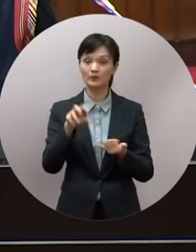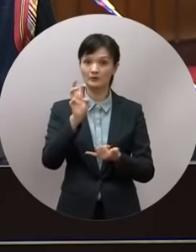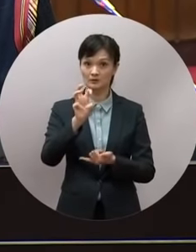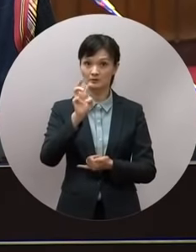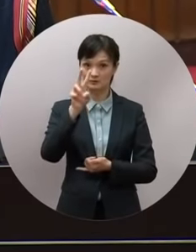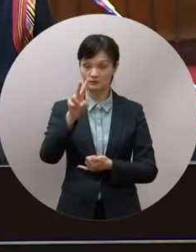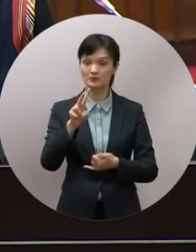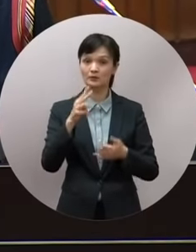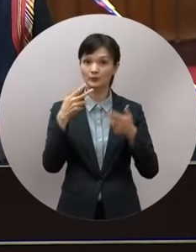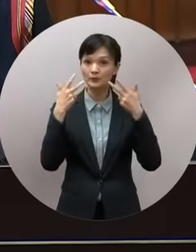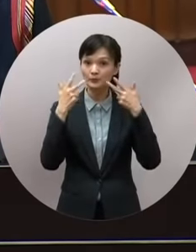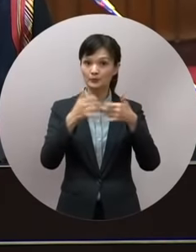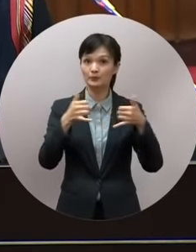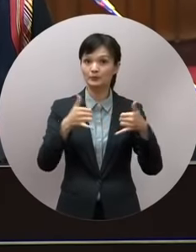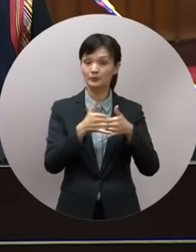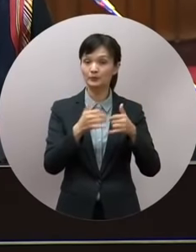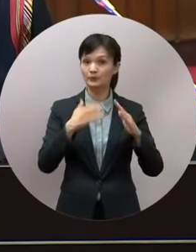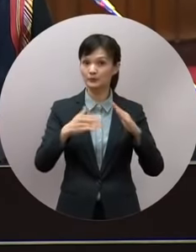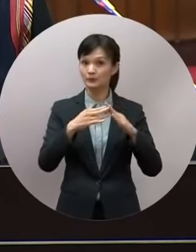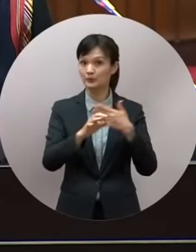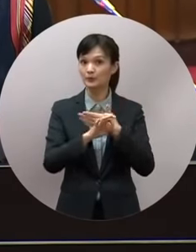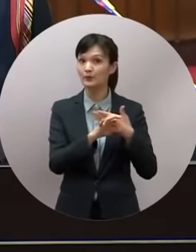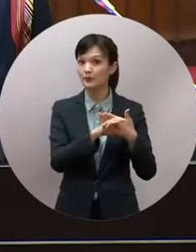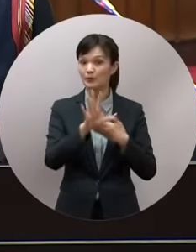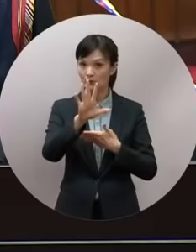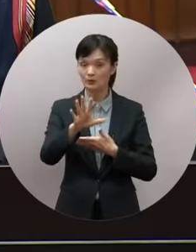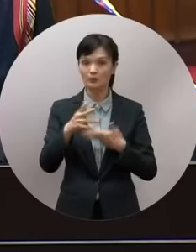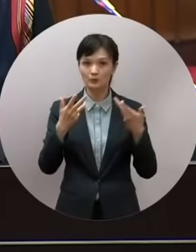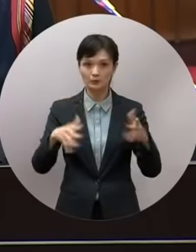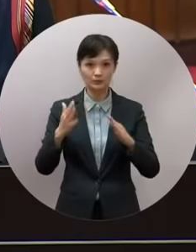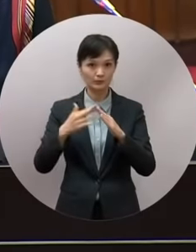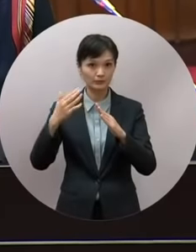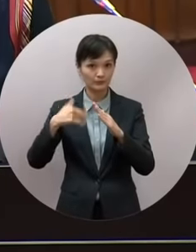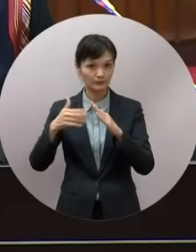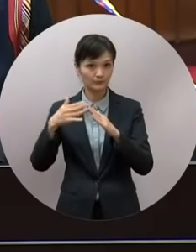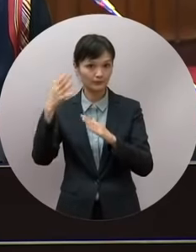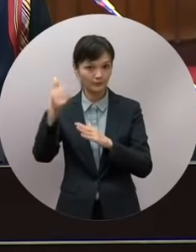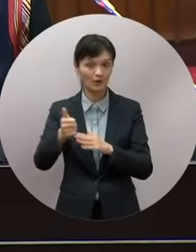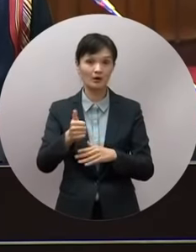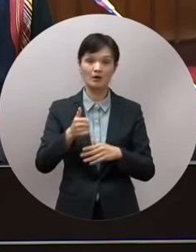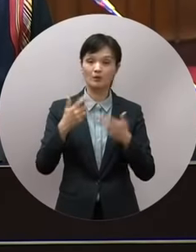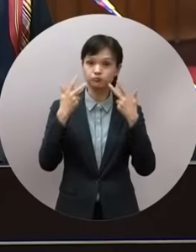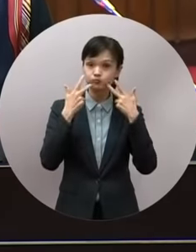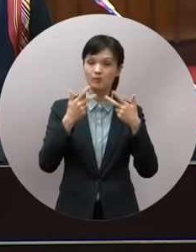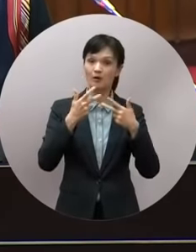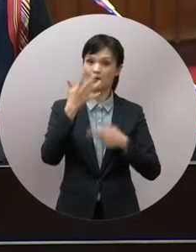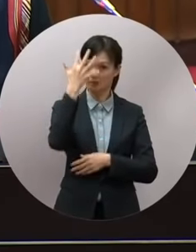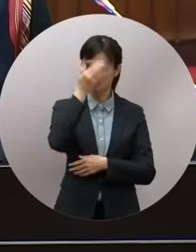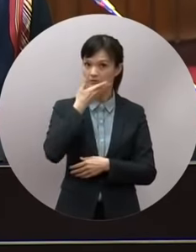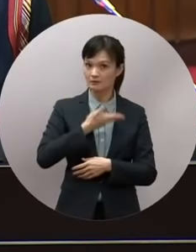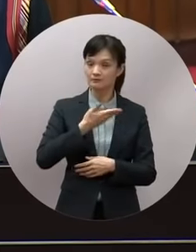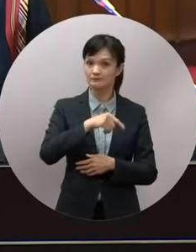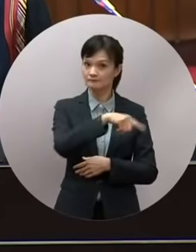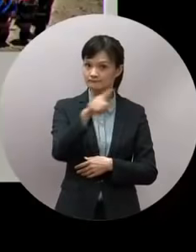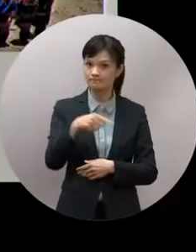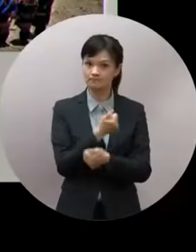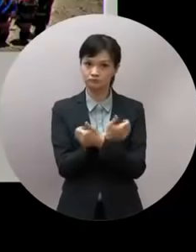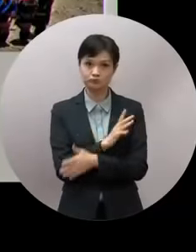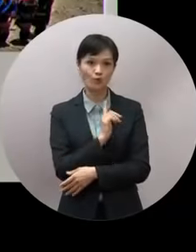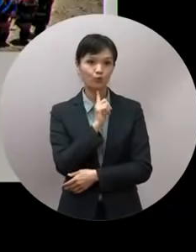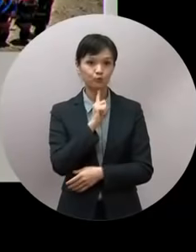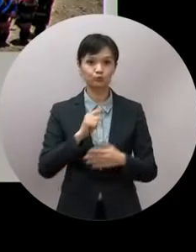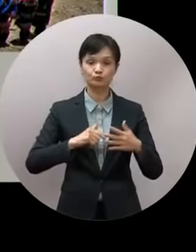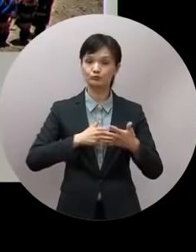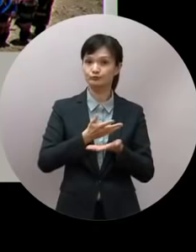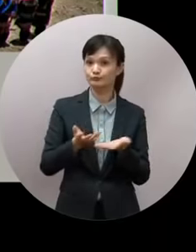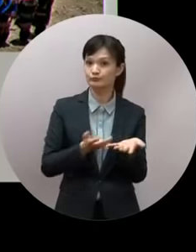们有非常多热情的校长、老师、耆老，他们互相交换课程、教学运作的经验，他们